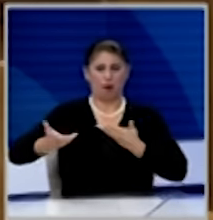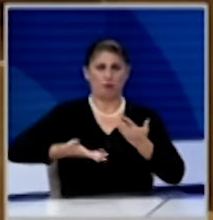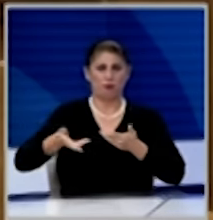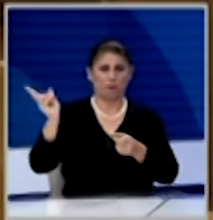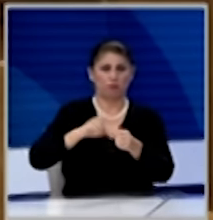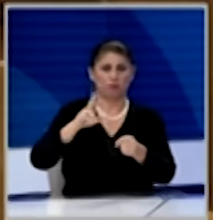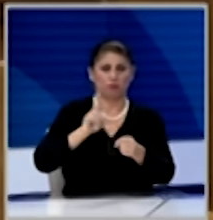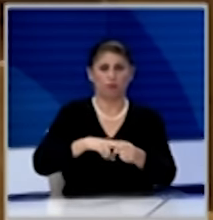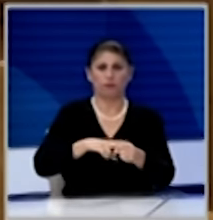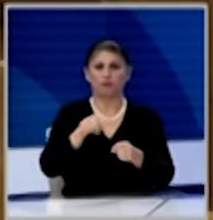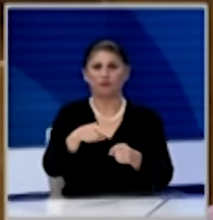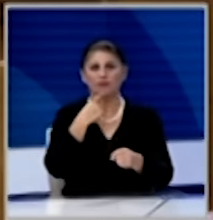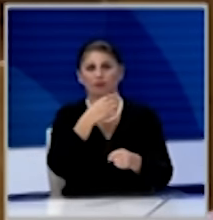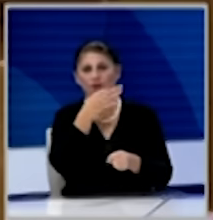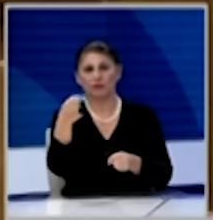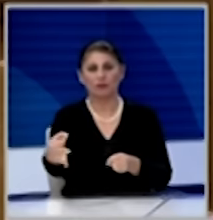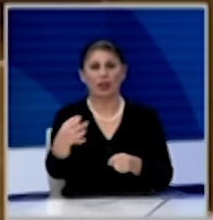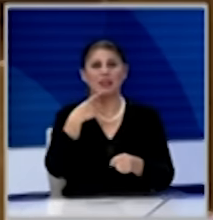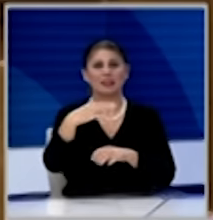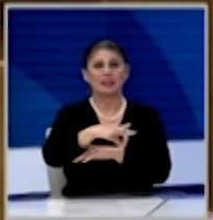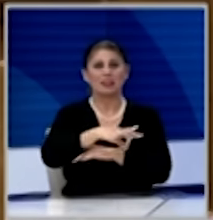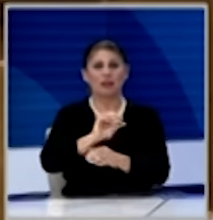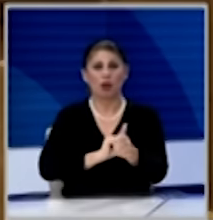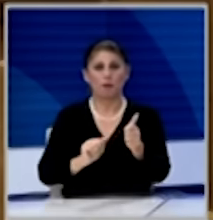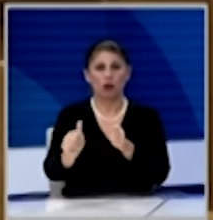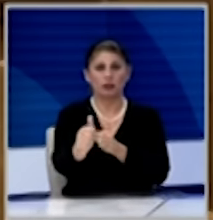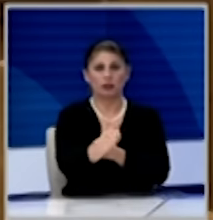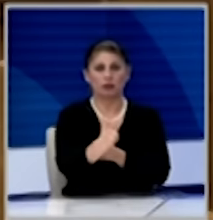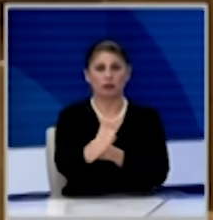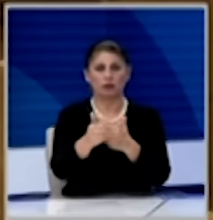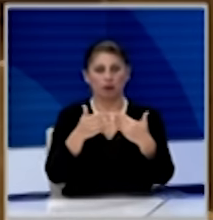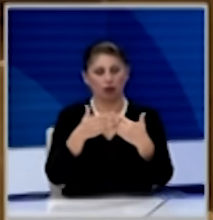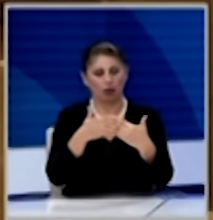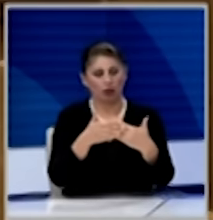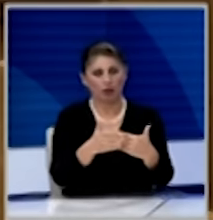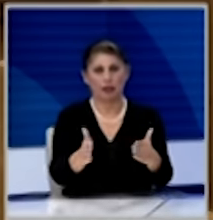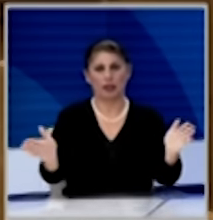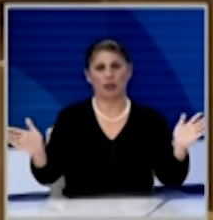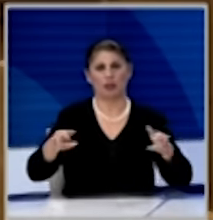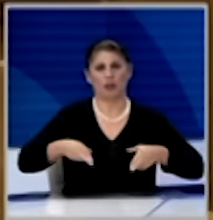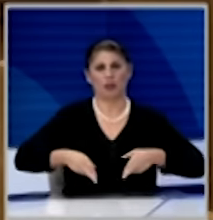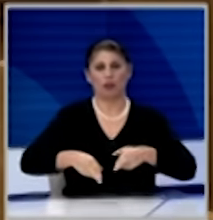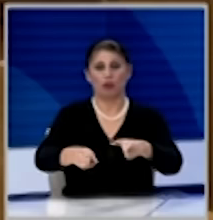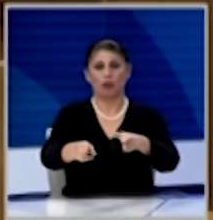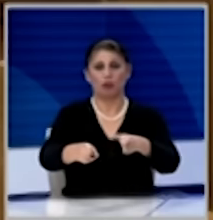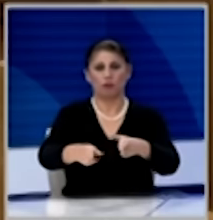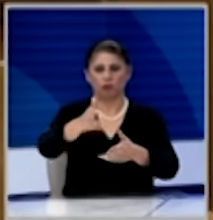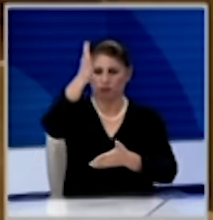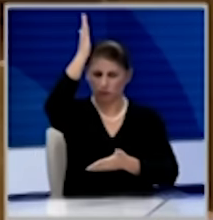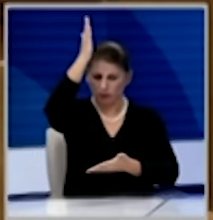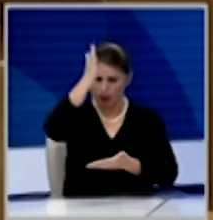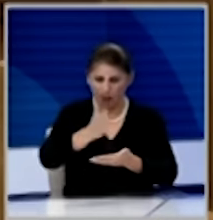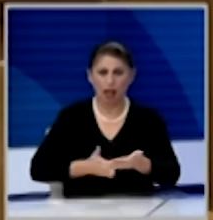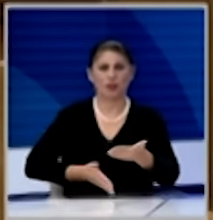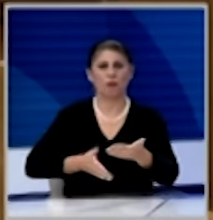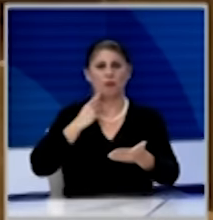λοιπόν με το λεγόμενο σχέδιο αποκατάστασης ανοίγετε διάπλατα το δρόμο για καθετοποιημένη